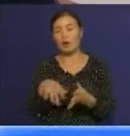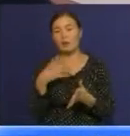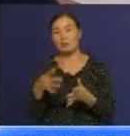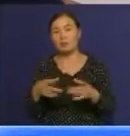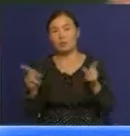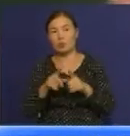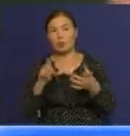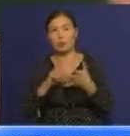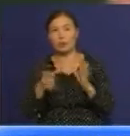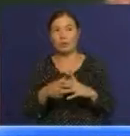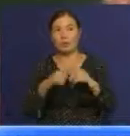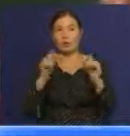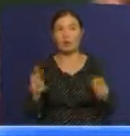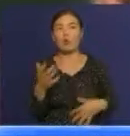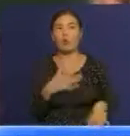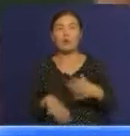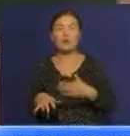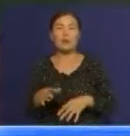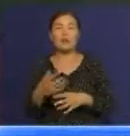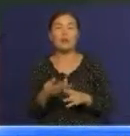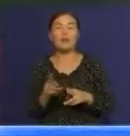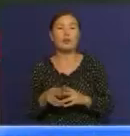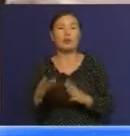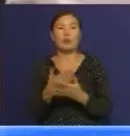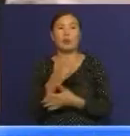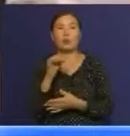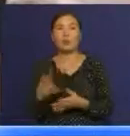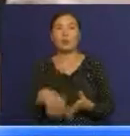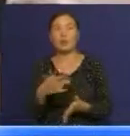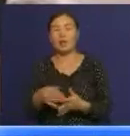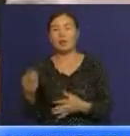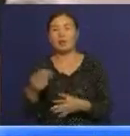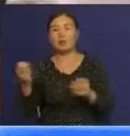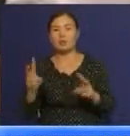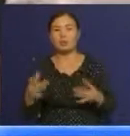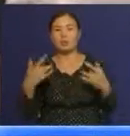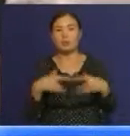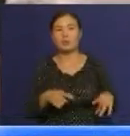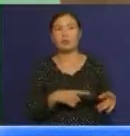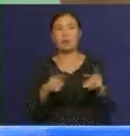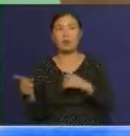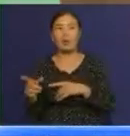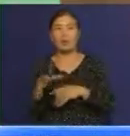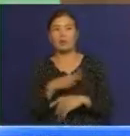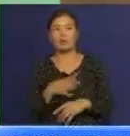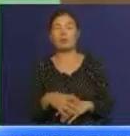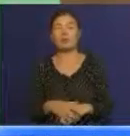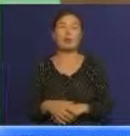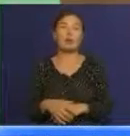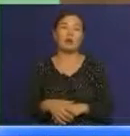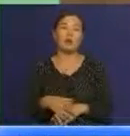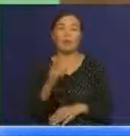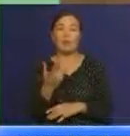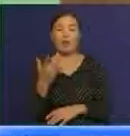осындай кабинеттің ашылғанына қуанышты. Тіпті сол үшін Жаңаөзен қаласынан Ақтауға арнайы көшіп келген. Үйде, әрқашанда